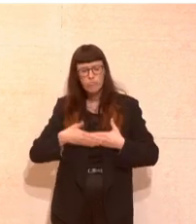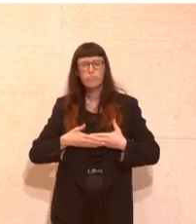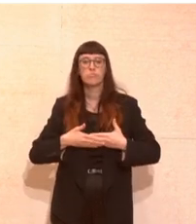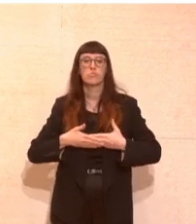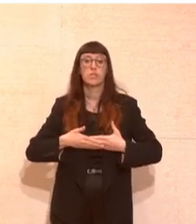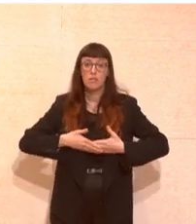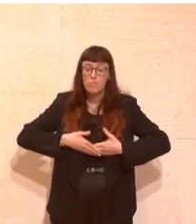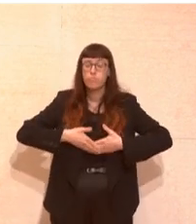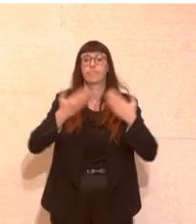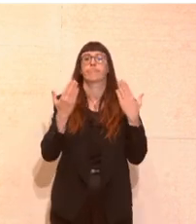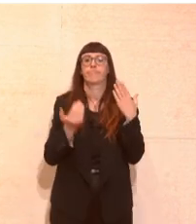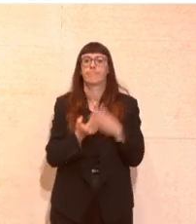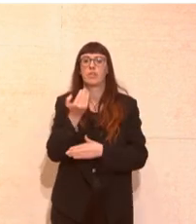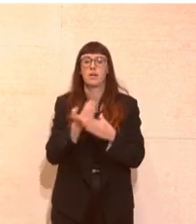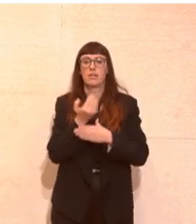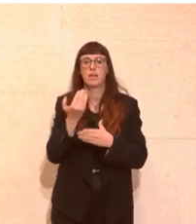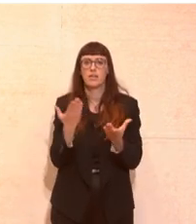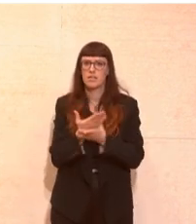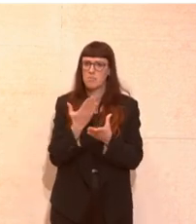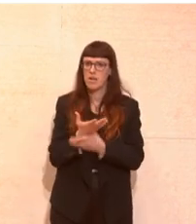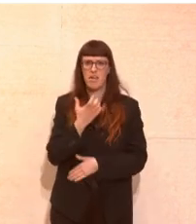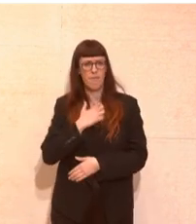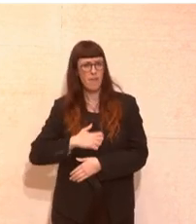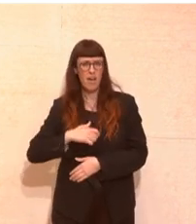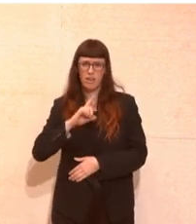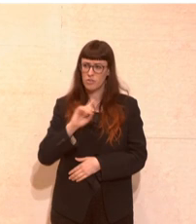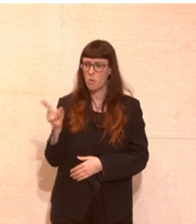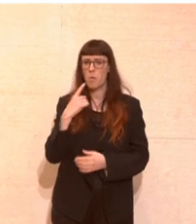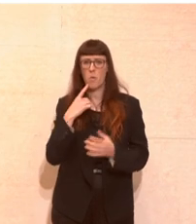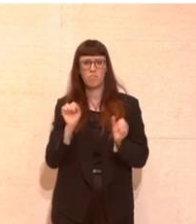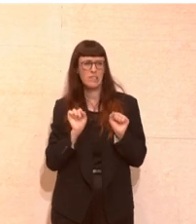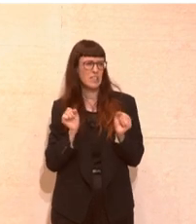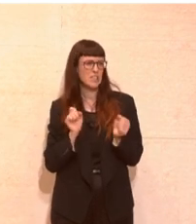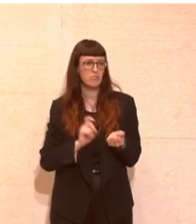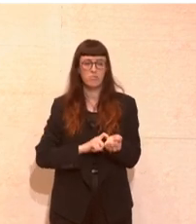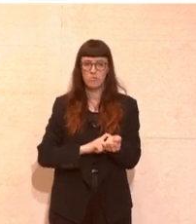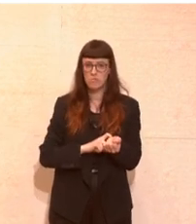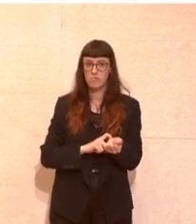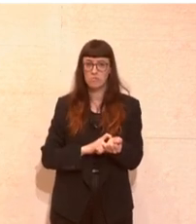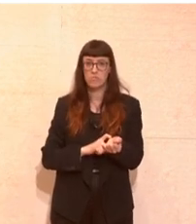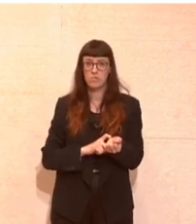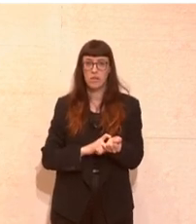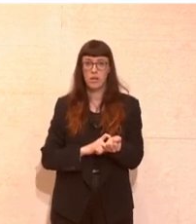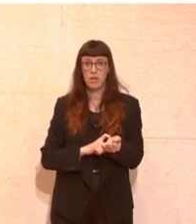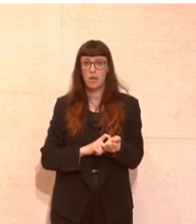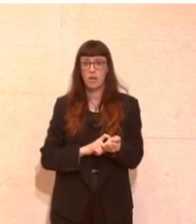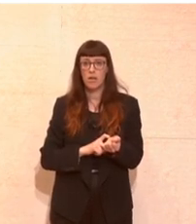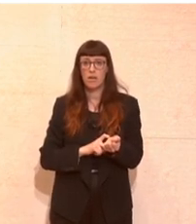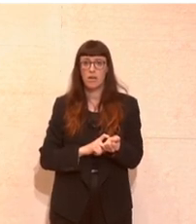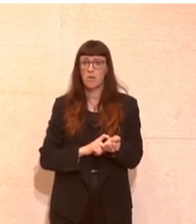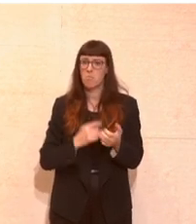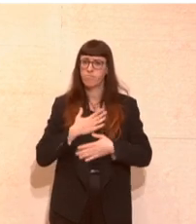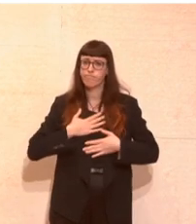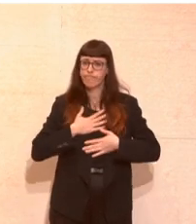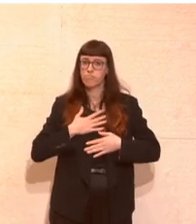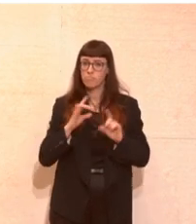même heure que les autres, ben, le matin, vous n'avez pas faim, vous êtes très grognon, comme tu le disais Stéphanie, et en général de mauvaise humeur. Et si